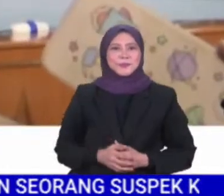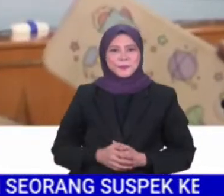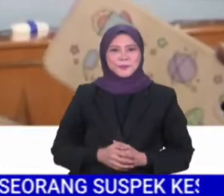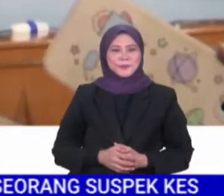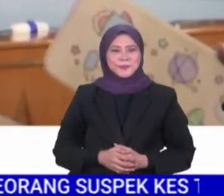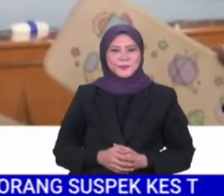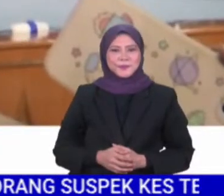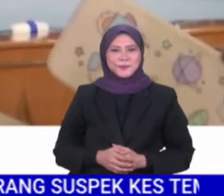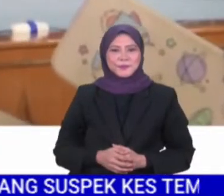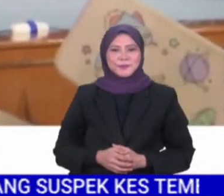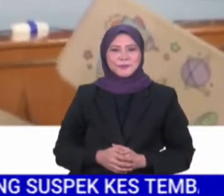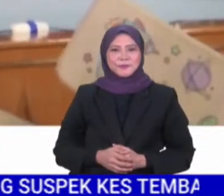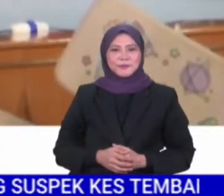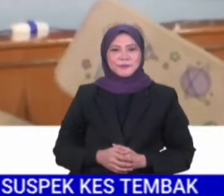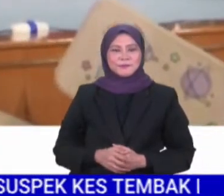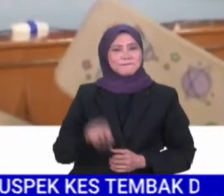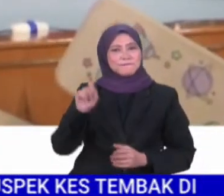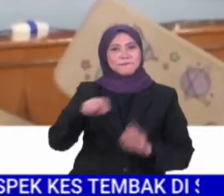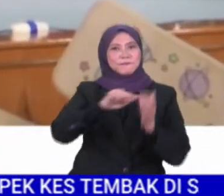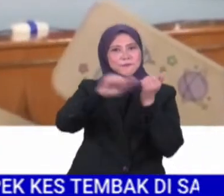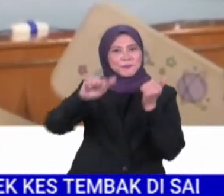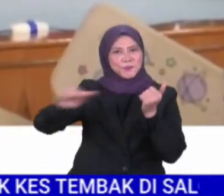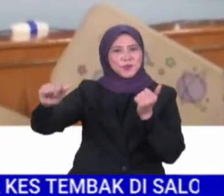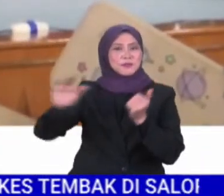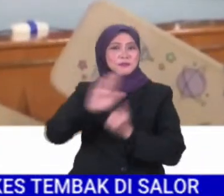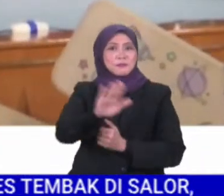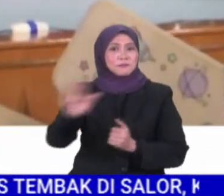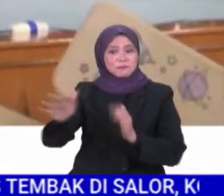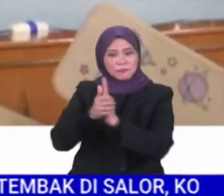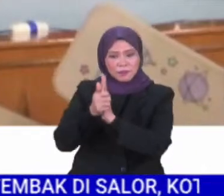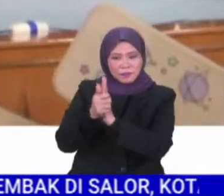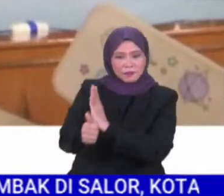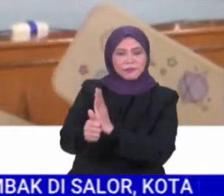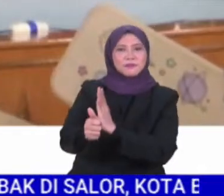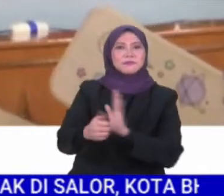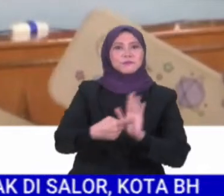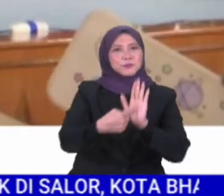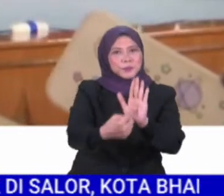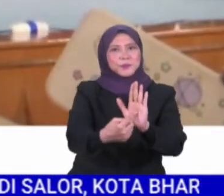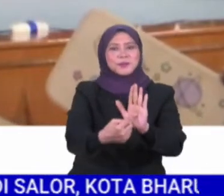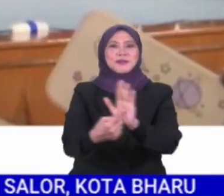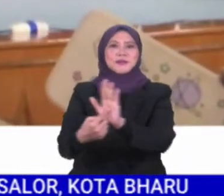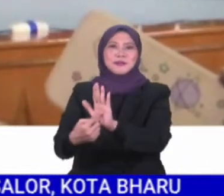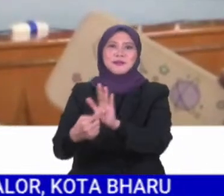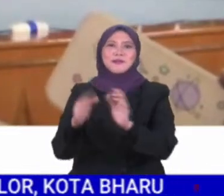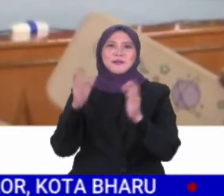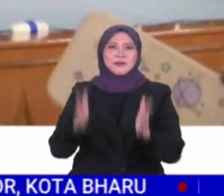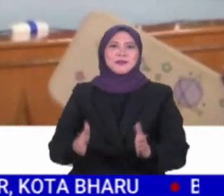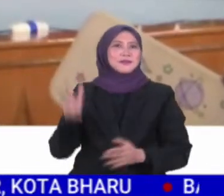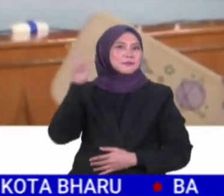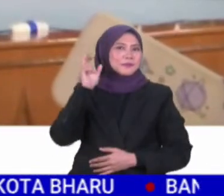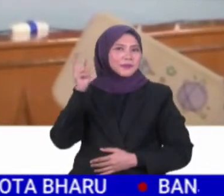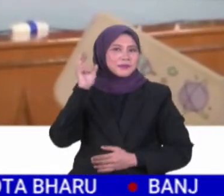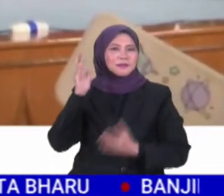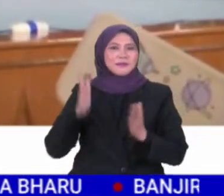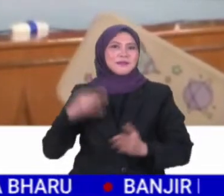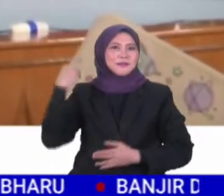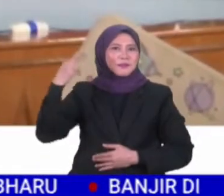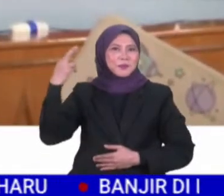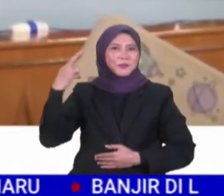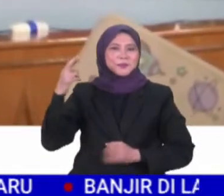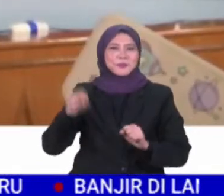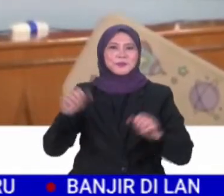untuk memamerkan mempromosikan bakat mereka masing-masing untuk ditengahkan kepada penengah-penengah dan juga yang